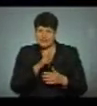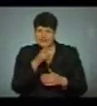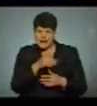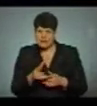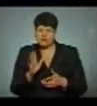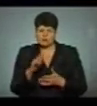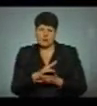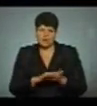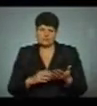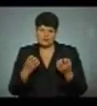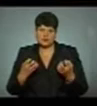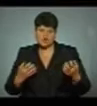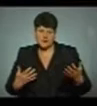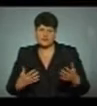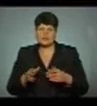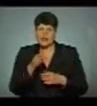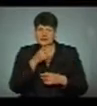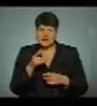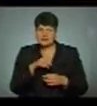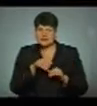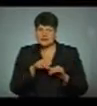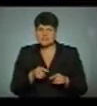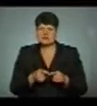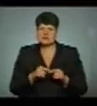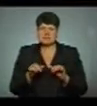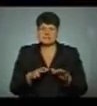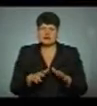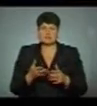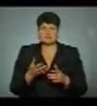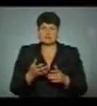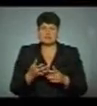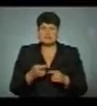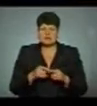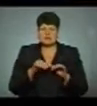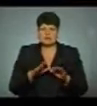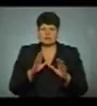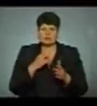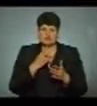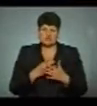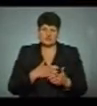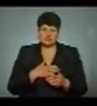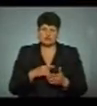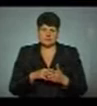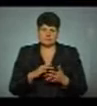продовжений. Відповідно, на термін дії цих заходів по державі, де такі заходи передбачаються в нашому місті.